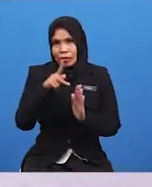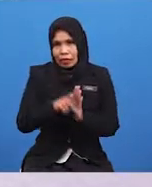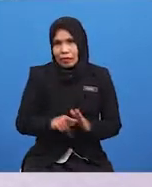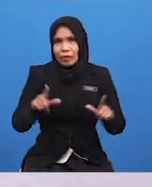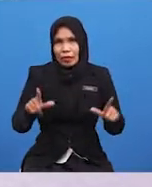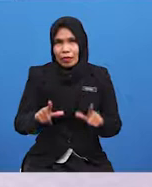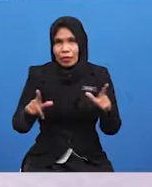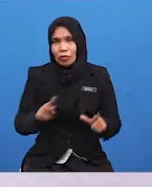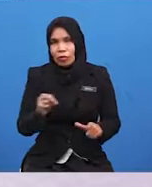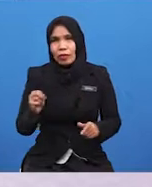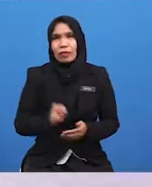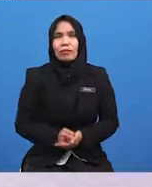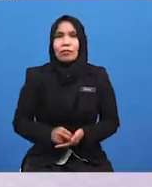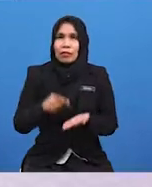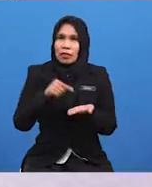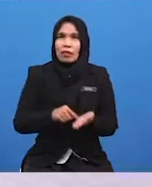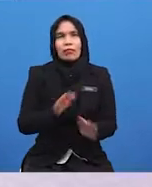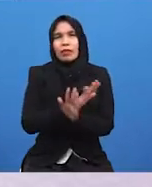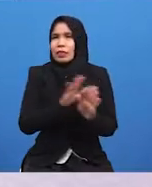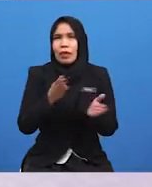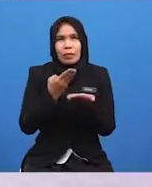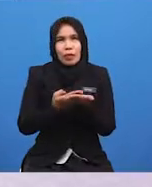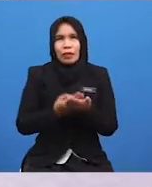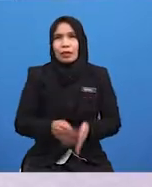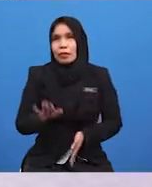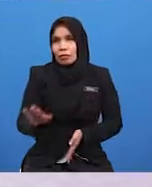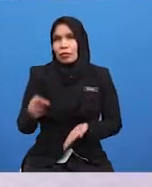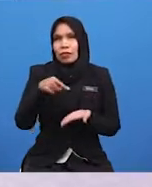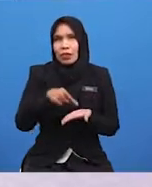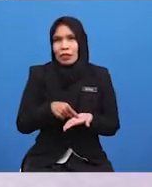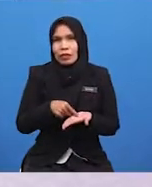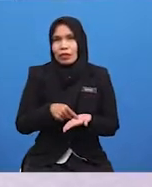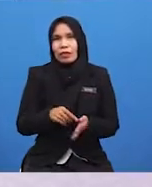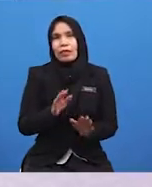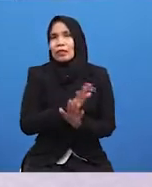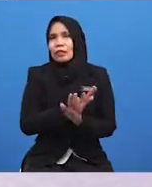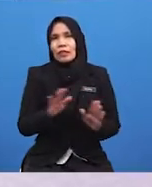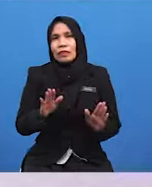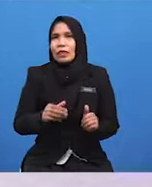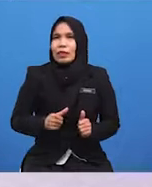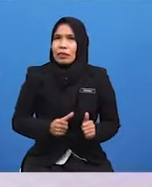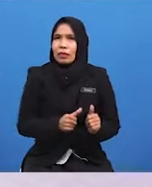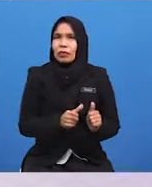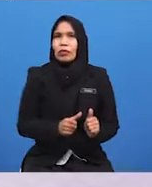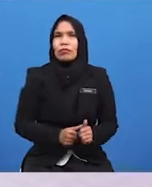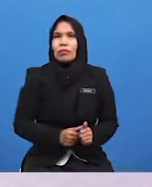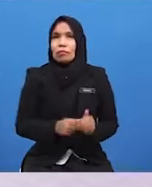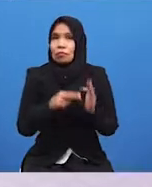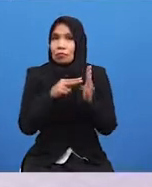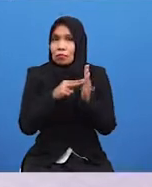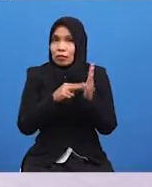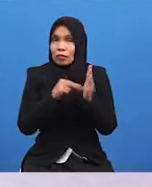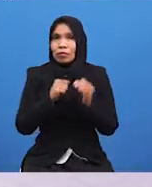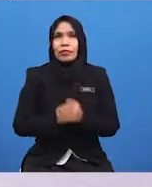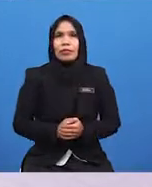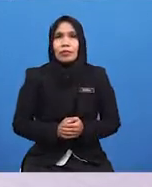merosakkan hate bandel tidak baik mudah ini tidak mematuhi peraturan budaya